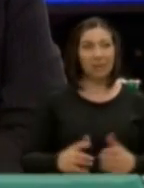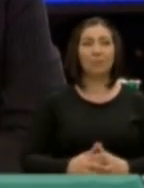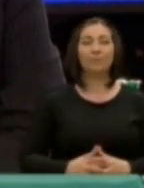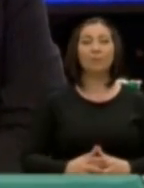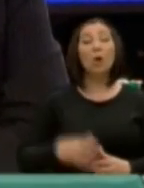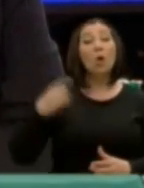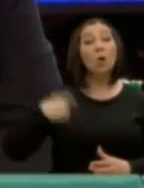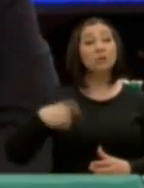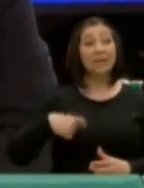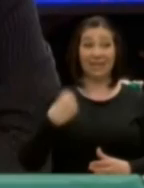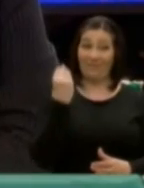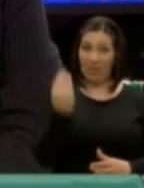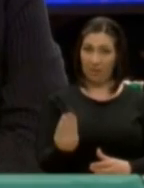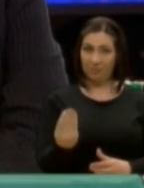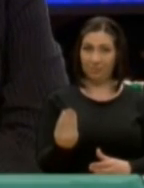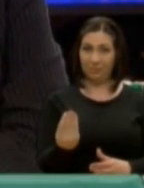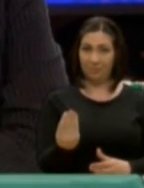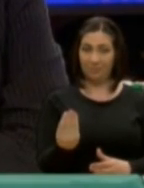bir şehrin özelliğini veren